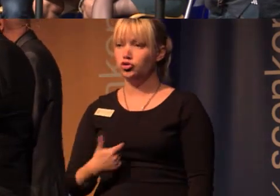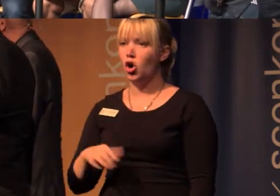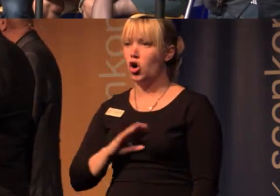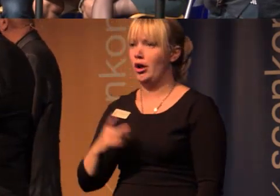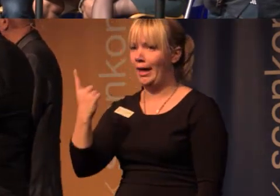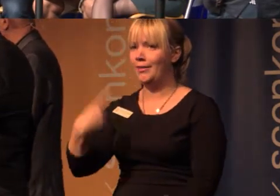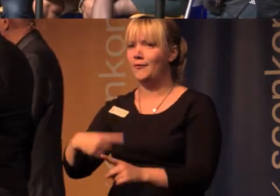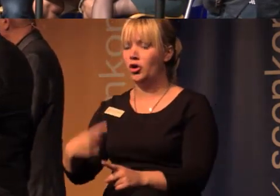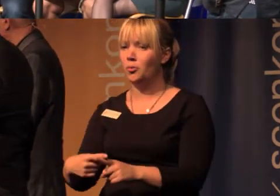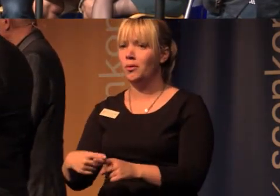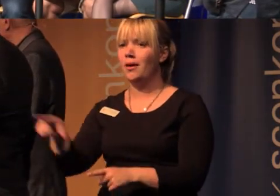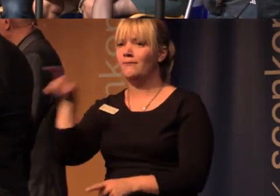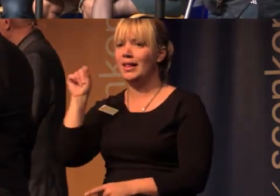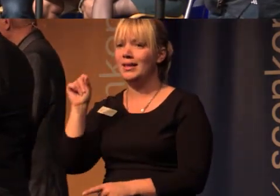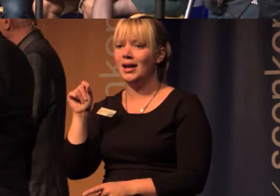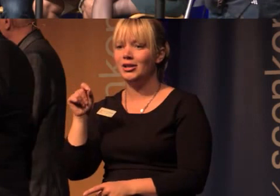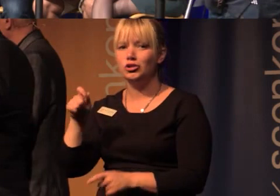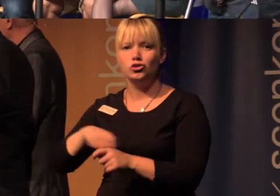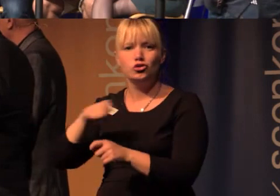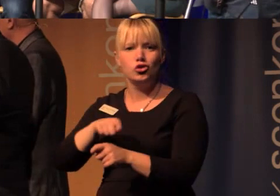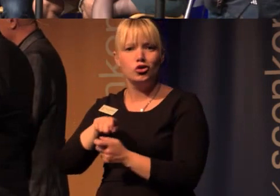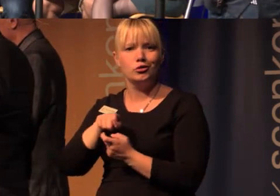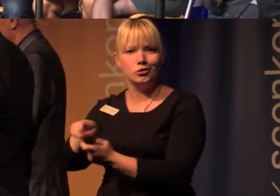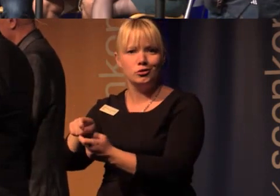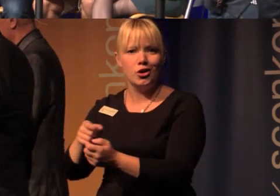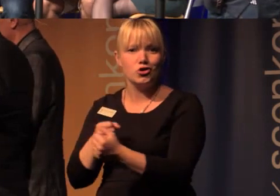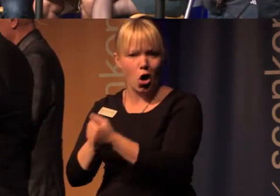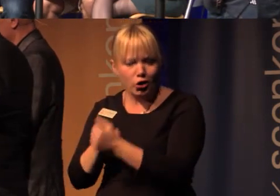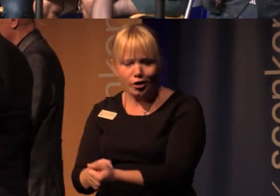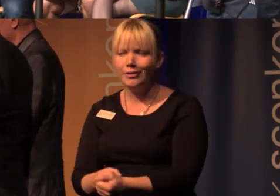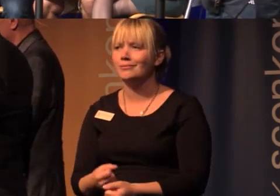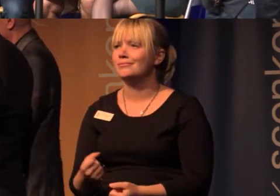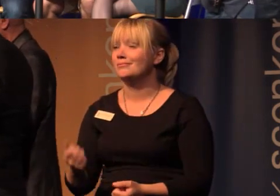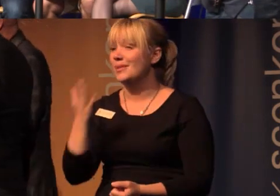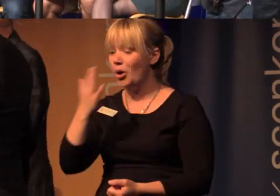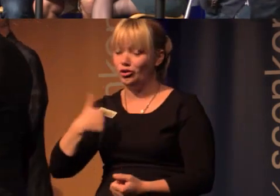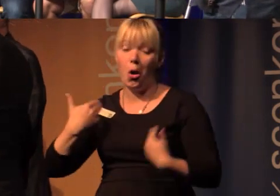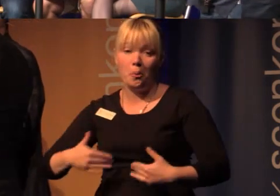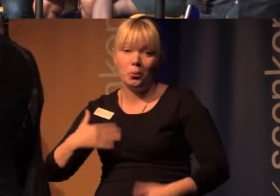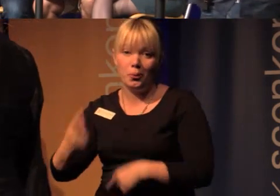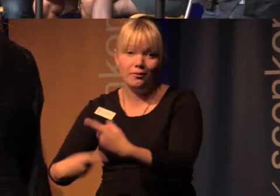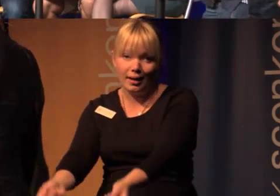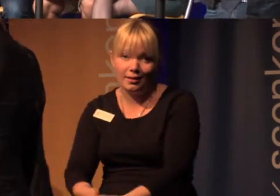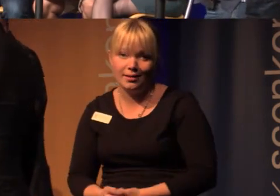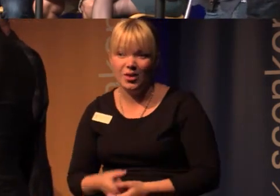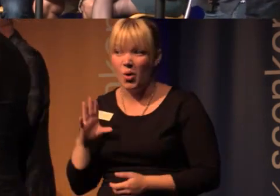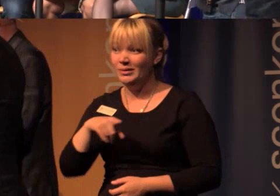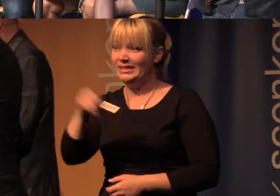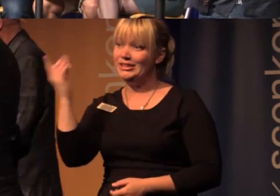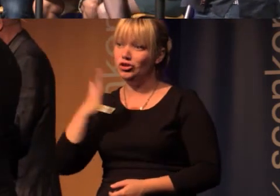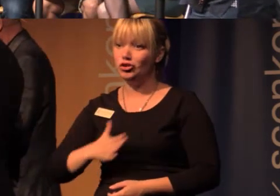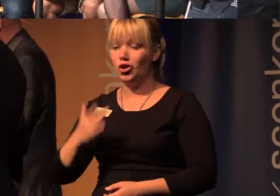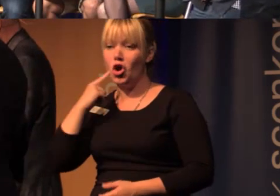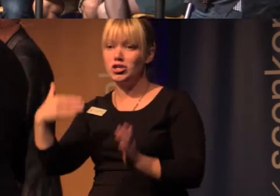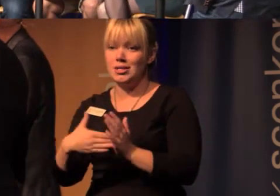mycket på gymnasiet. Det tycker jag är, var väldigt bra för mig personligen att, för att utvecklas. Jag vet inte om ni hade räknat det som en estetisk verksamhet.